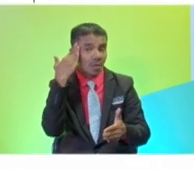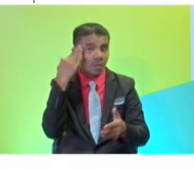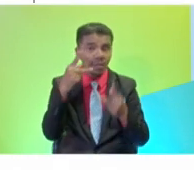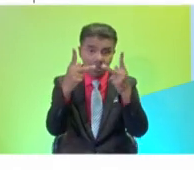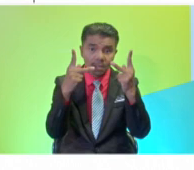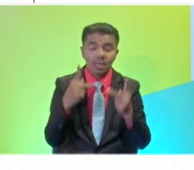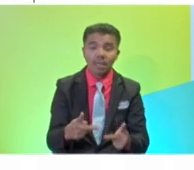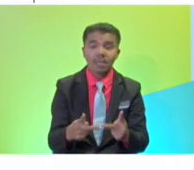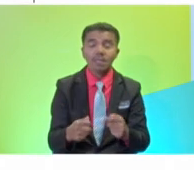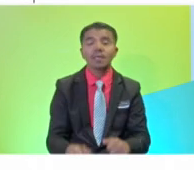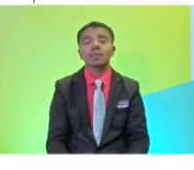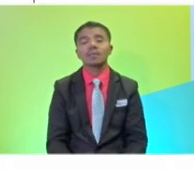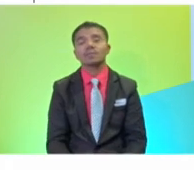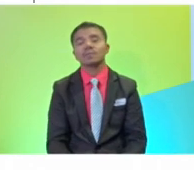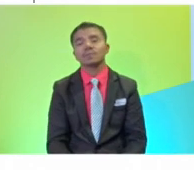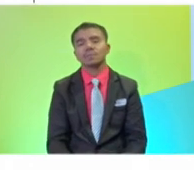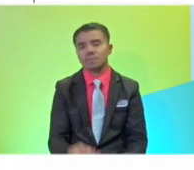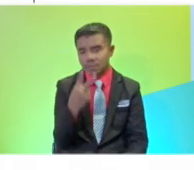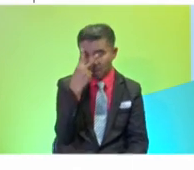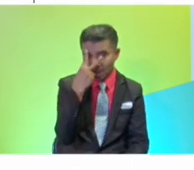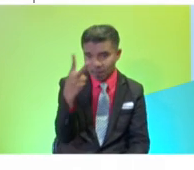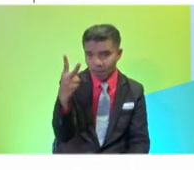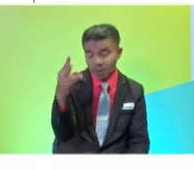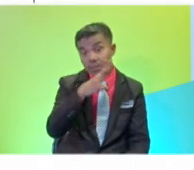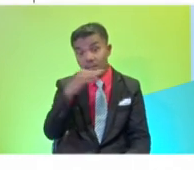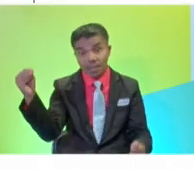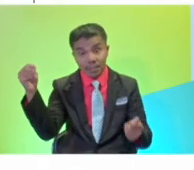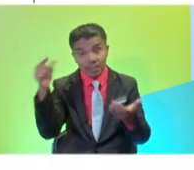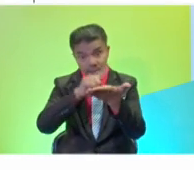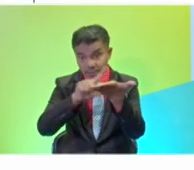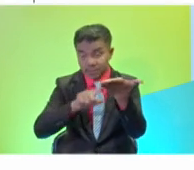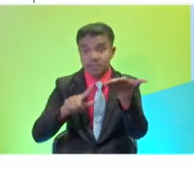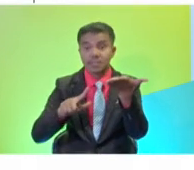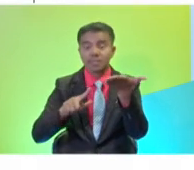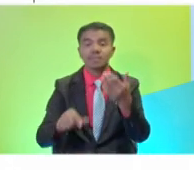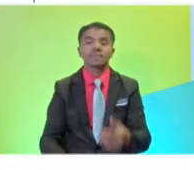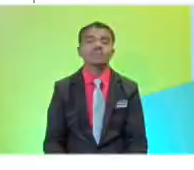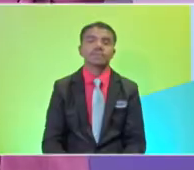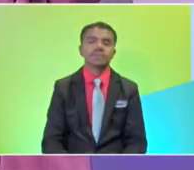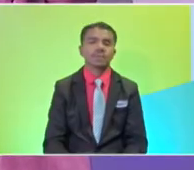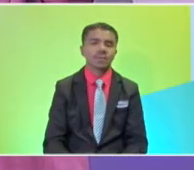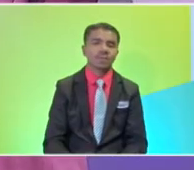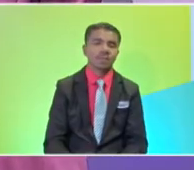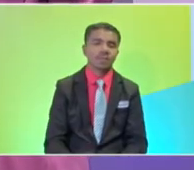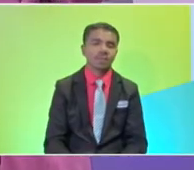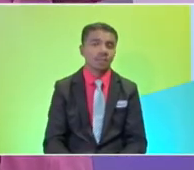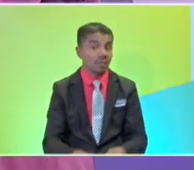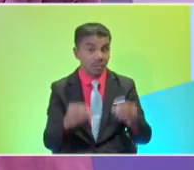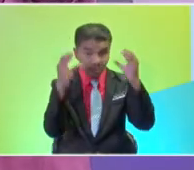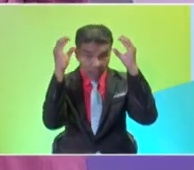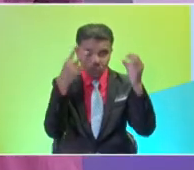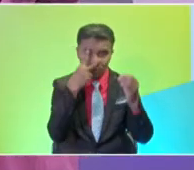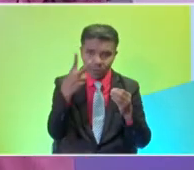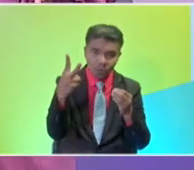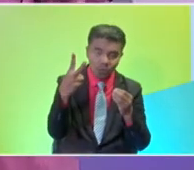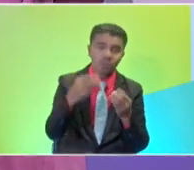kita gunakan di sini ialah pemerhatian dan juga lisan ya Cikgu perhati budak ni baca macam mana kemudian apa yang mereka lakukan